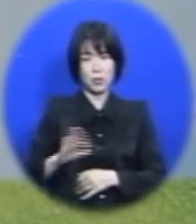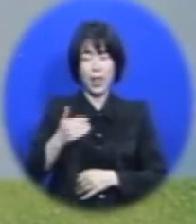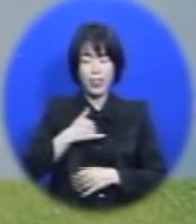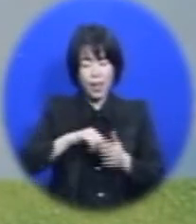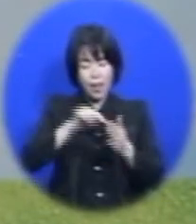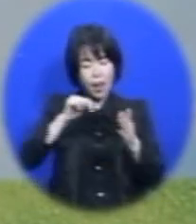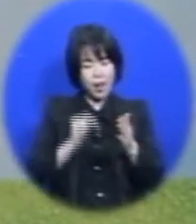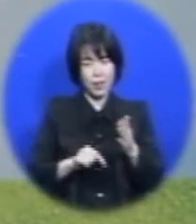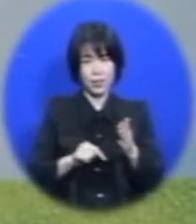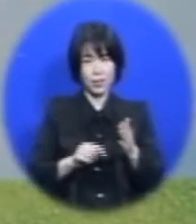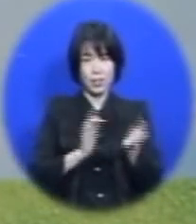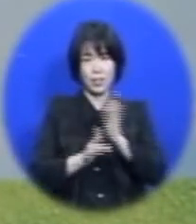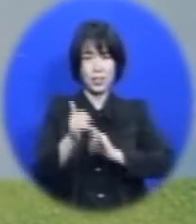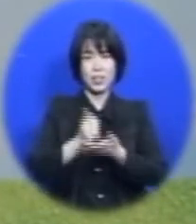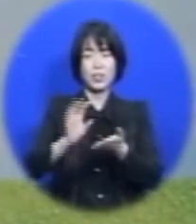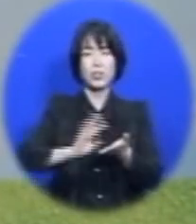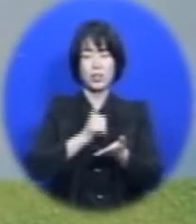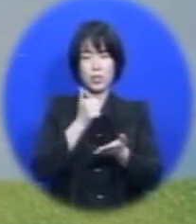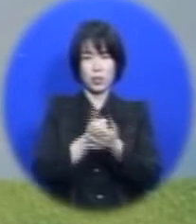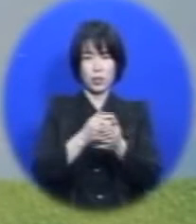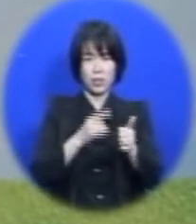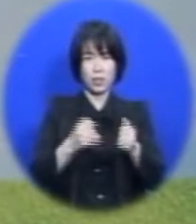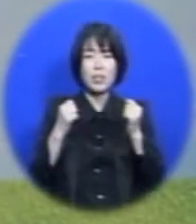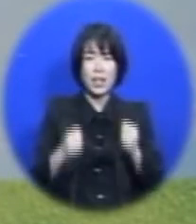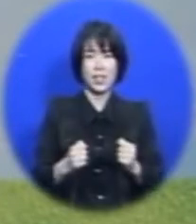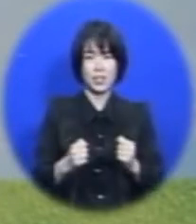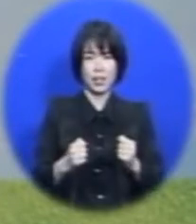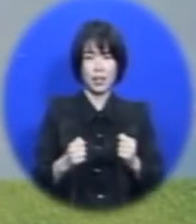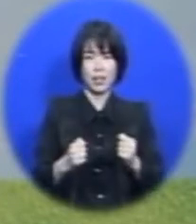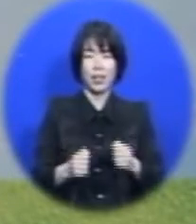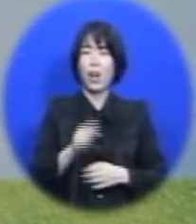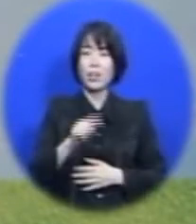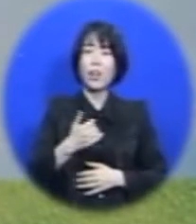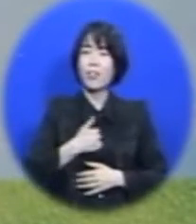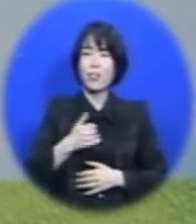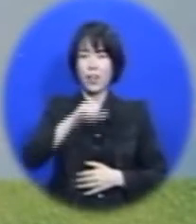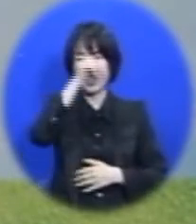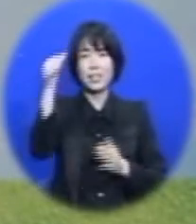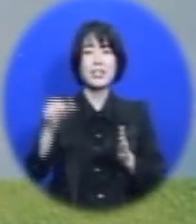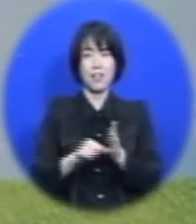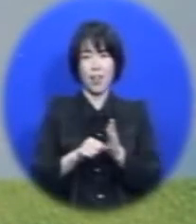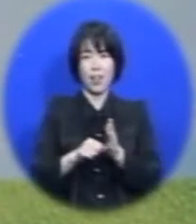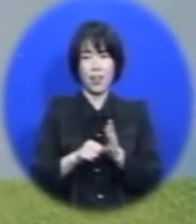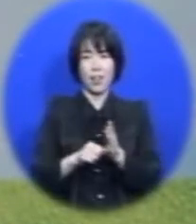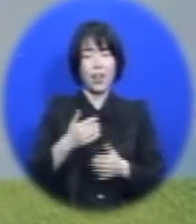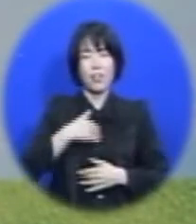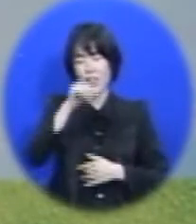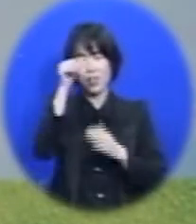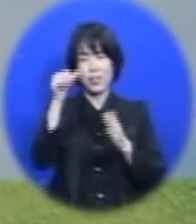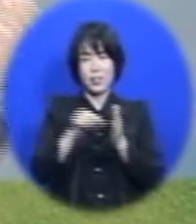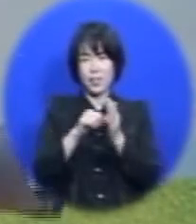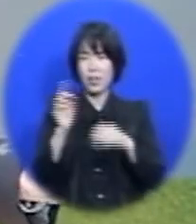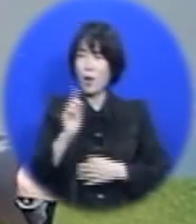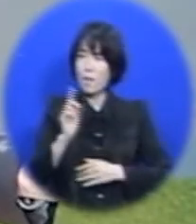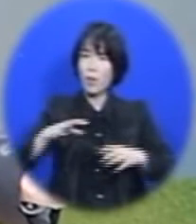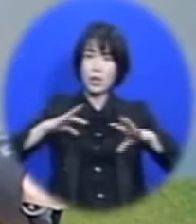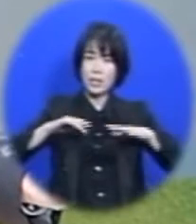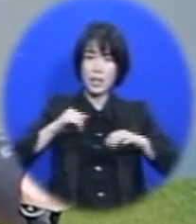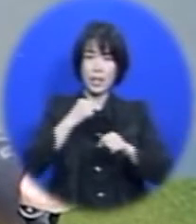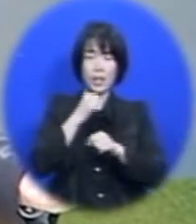안에는 예수 그리스도께서 계시다. 그게 내 인생이에요. 내 인생이 뭘 자랑할